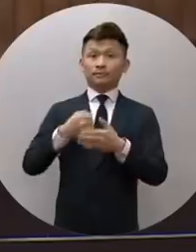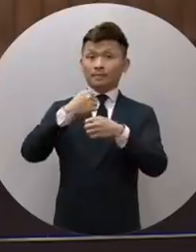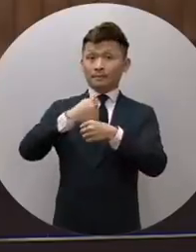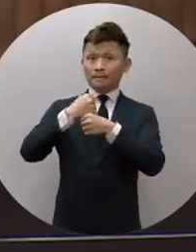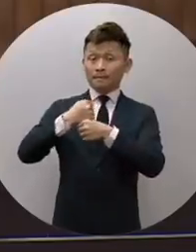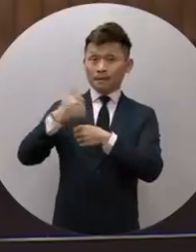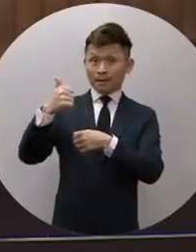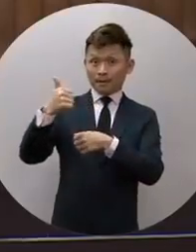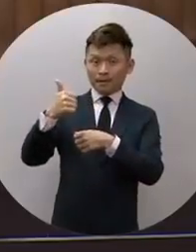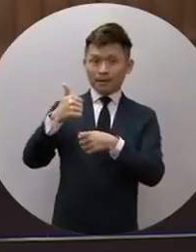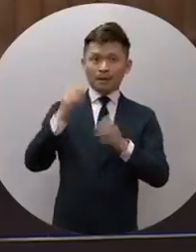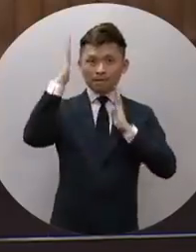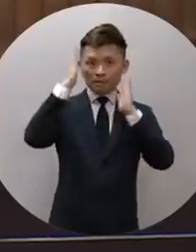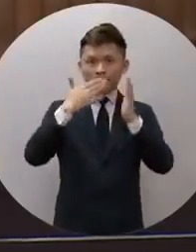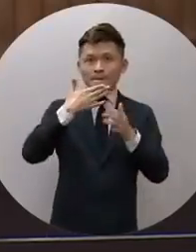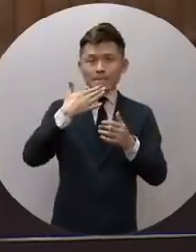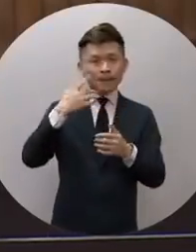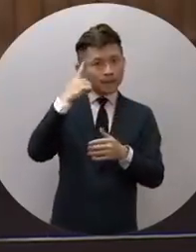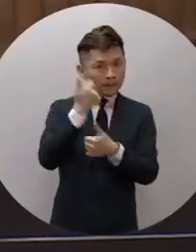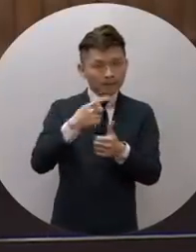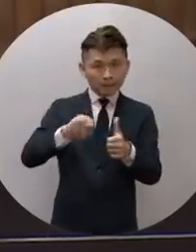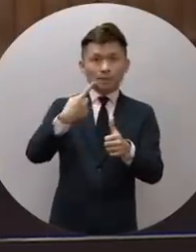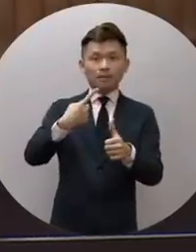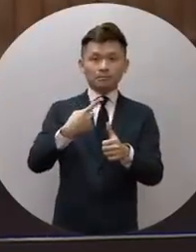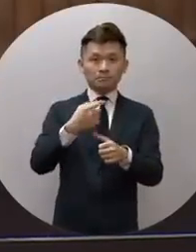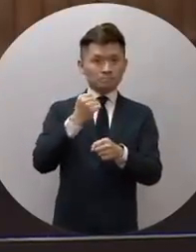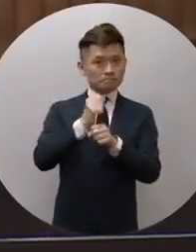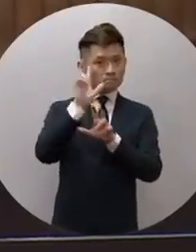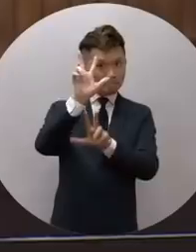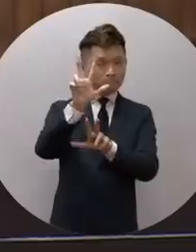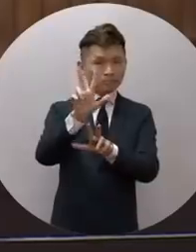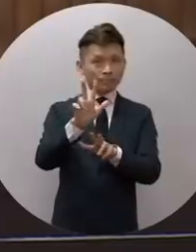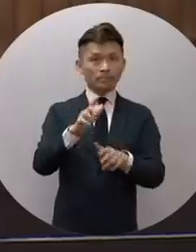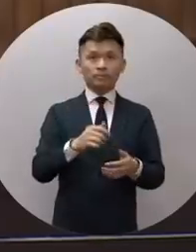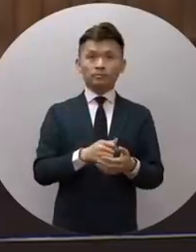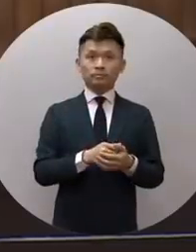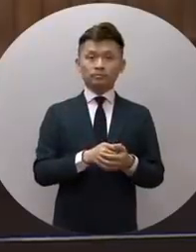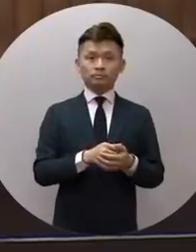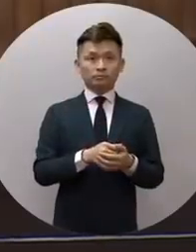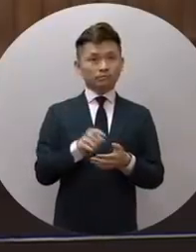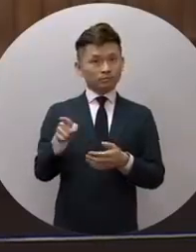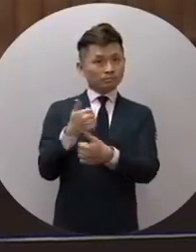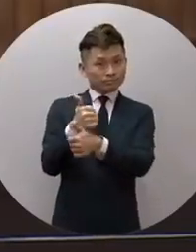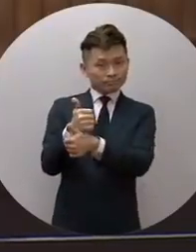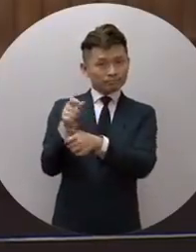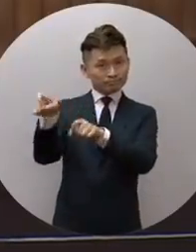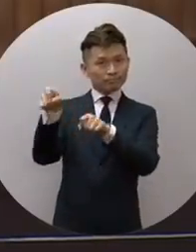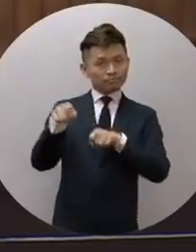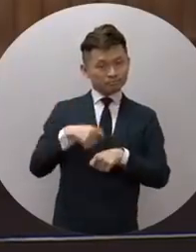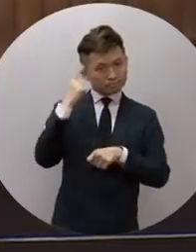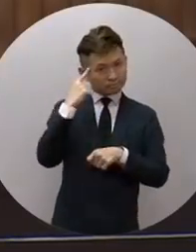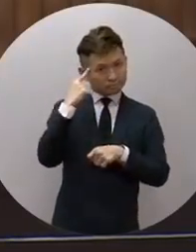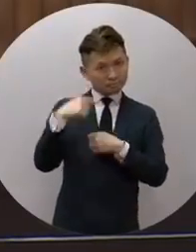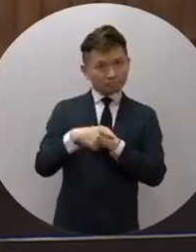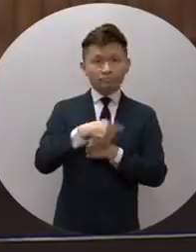利益优先的考量，他的务实态度对我们的启示是值得我们深思。